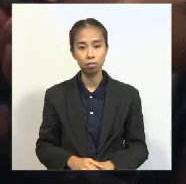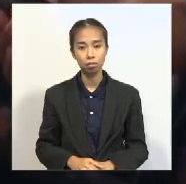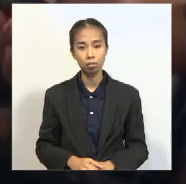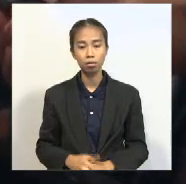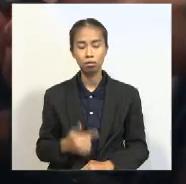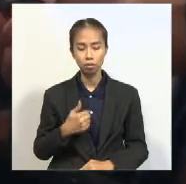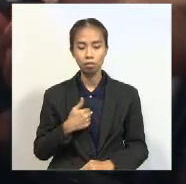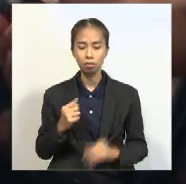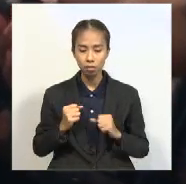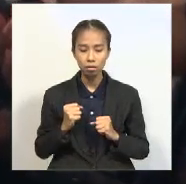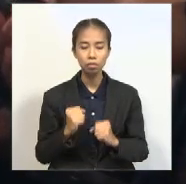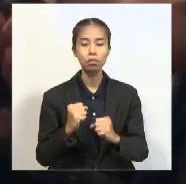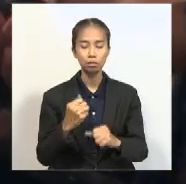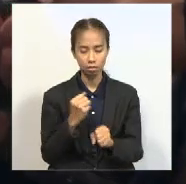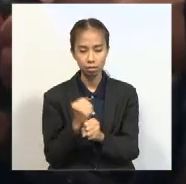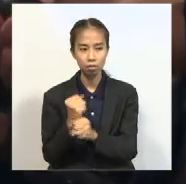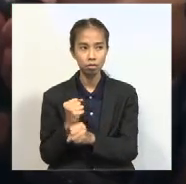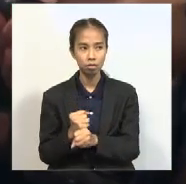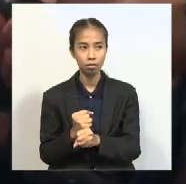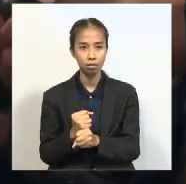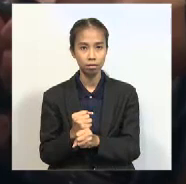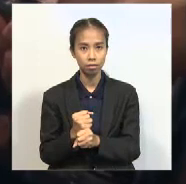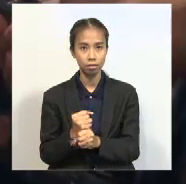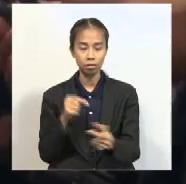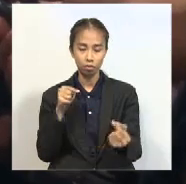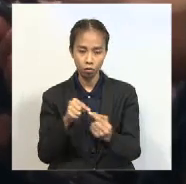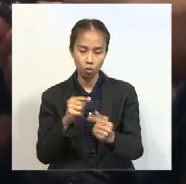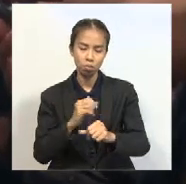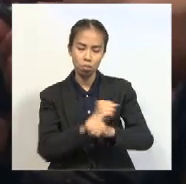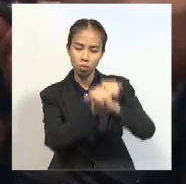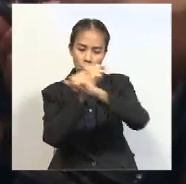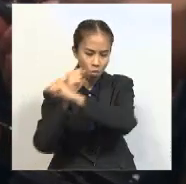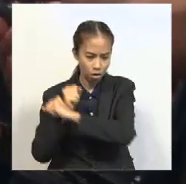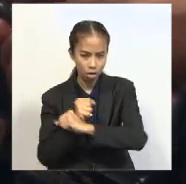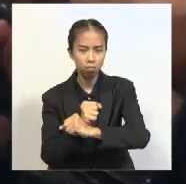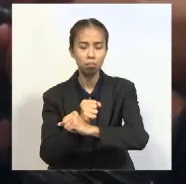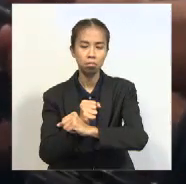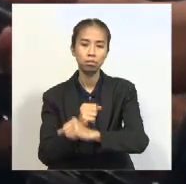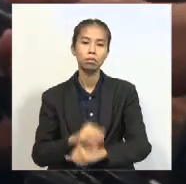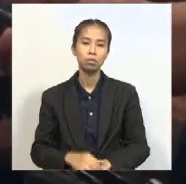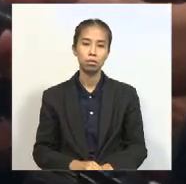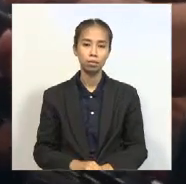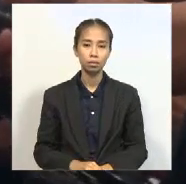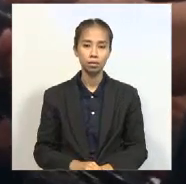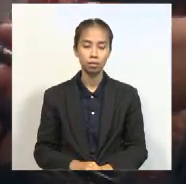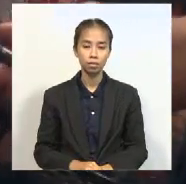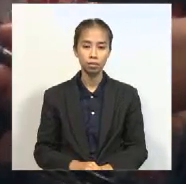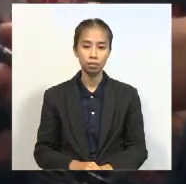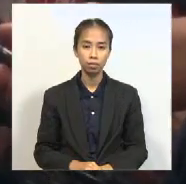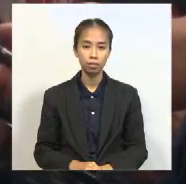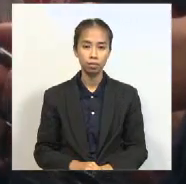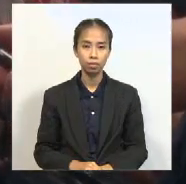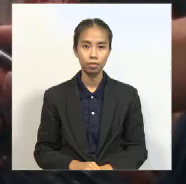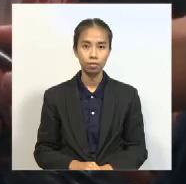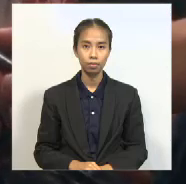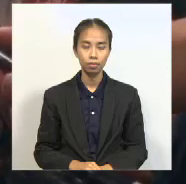ก็เราก็พยายามทำทุกอย่างอยู่แล้วในเรื่องของการระวังป้องกันไม่ให้เกิดเหตุนะครับ